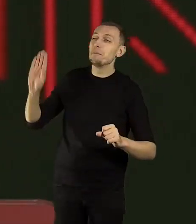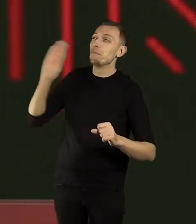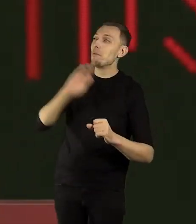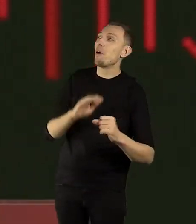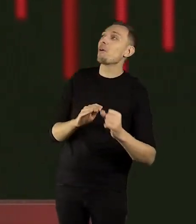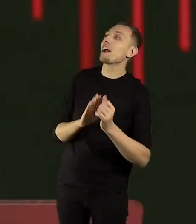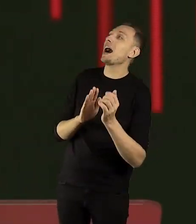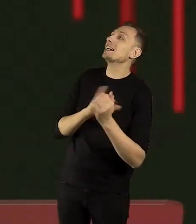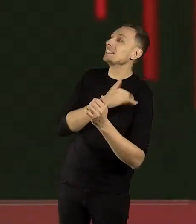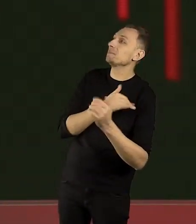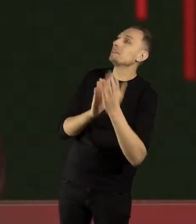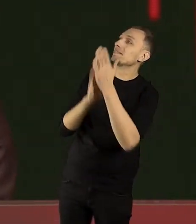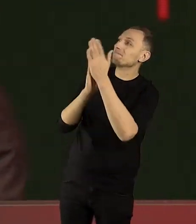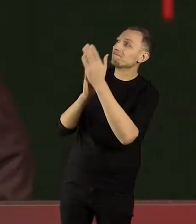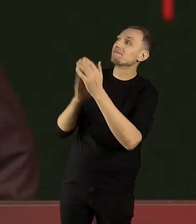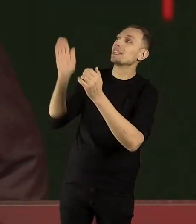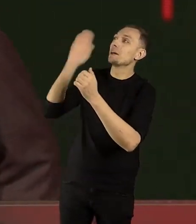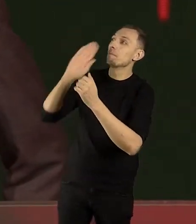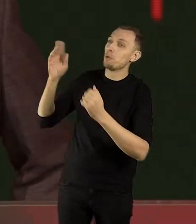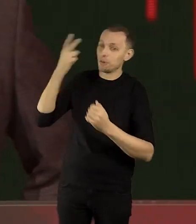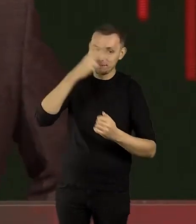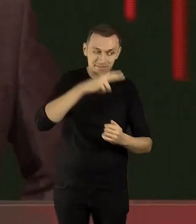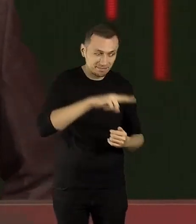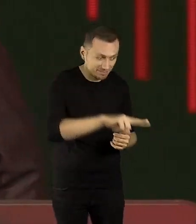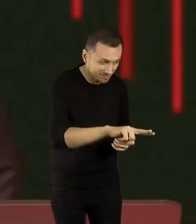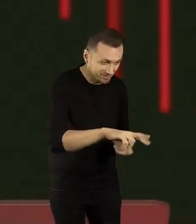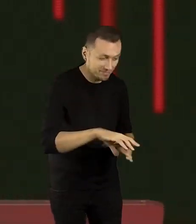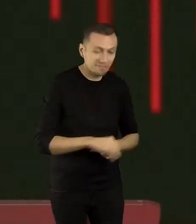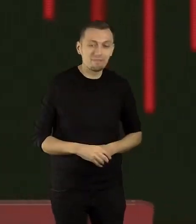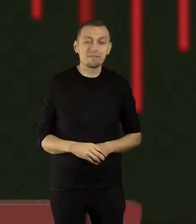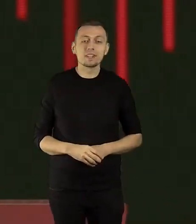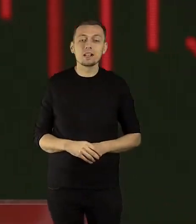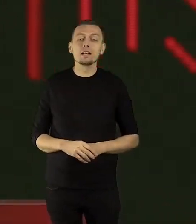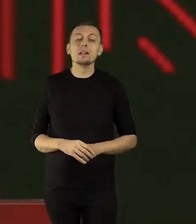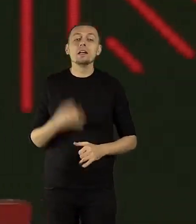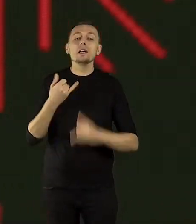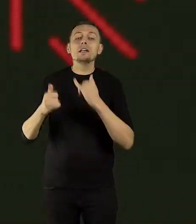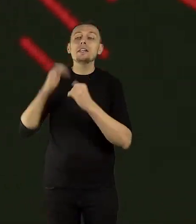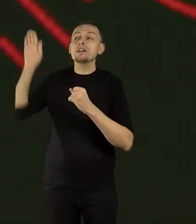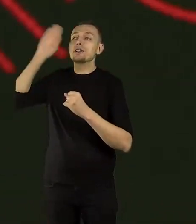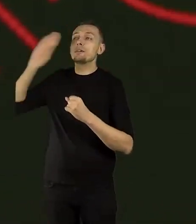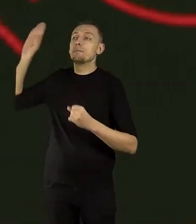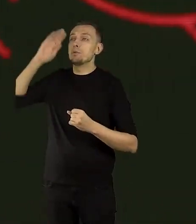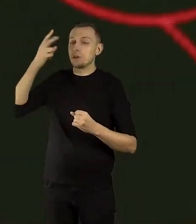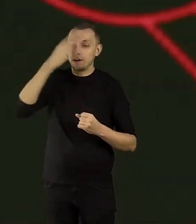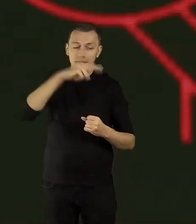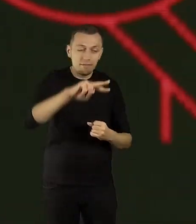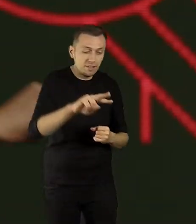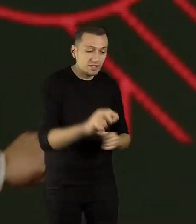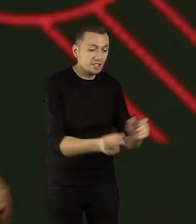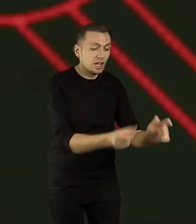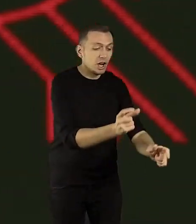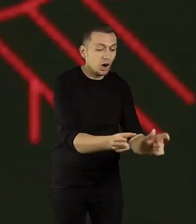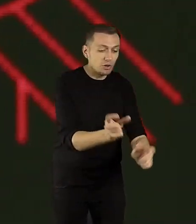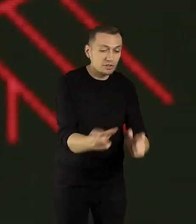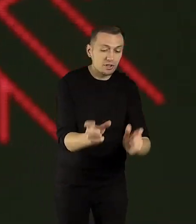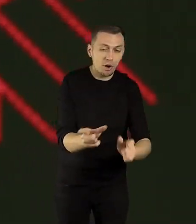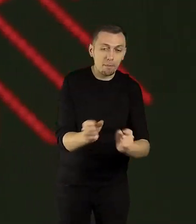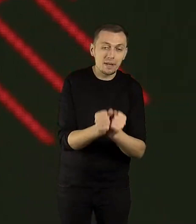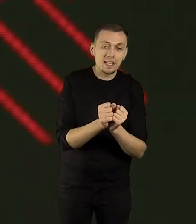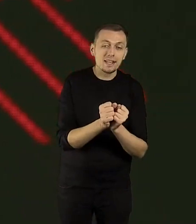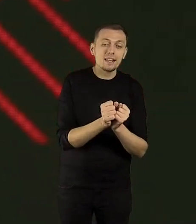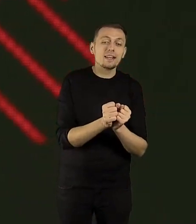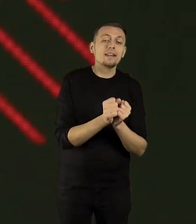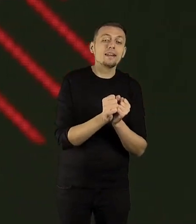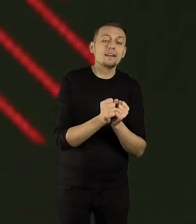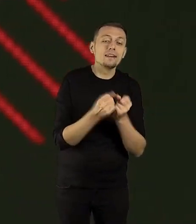jest zawsze po stronie pokornego i skromnego. A jak nie jesteśmy pokorni i skromni, to nas do tego doprowadzi, żebyśmy się wreszcie